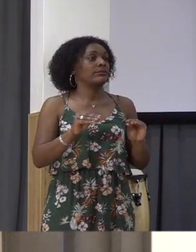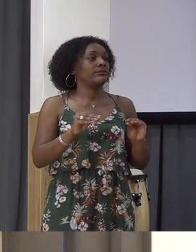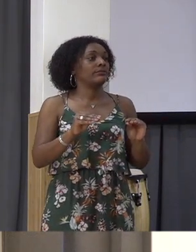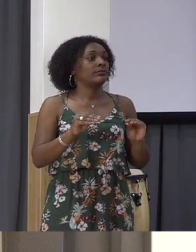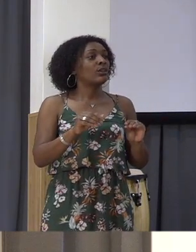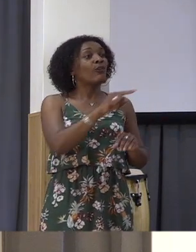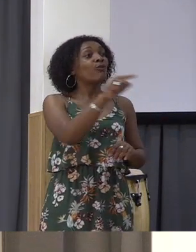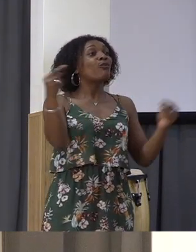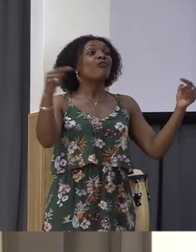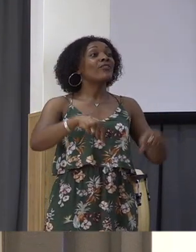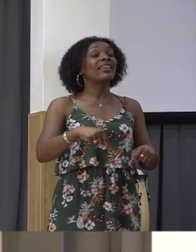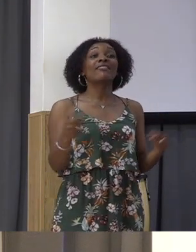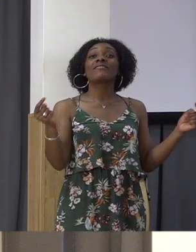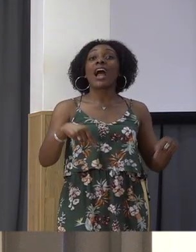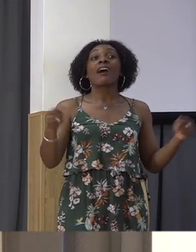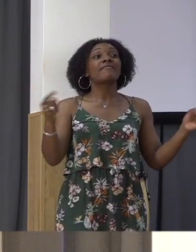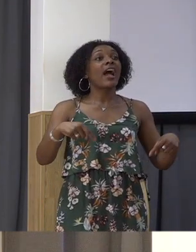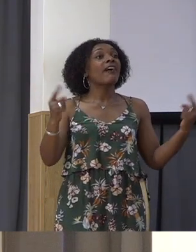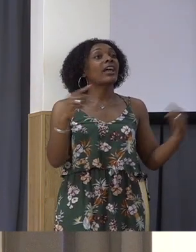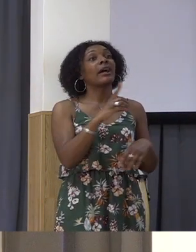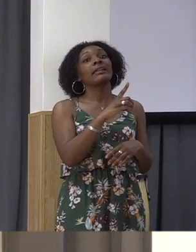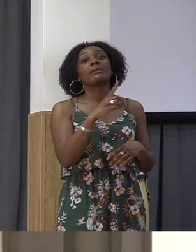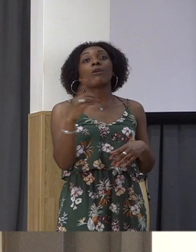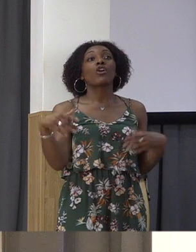Vous êtes là dans la communauté.